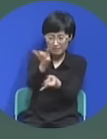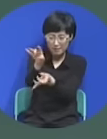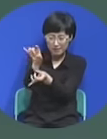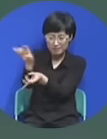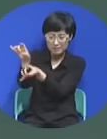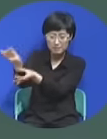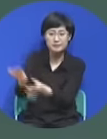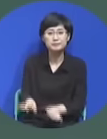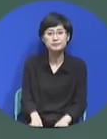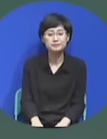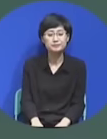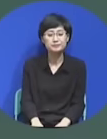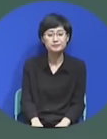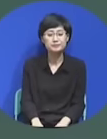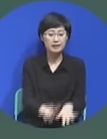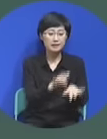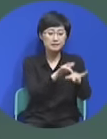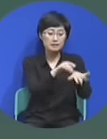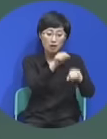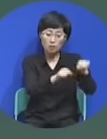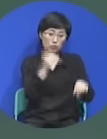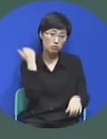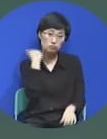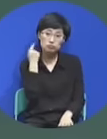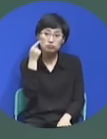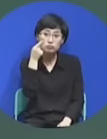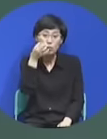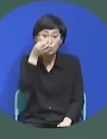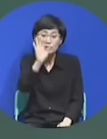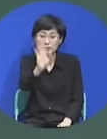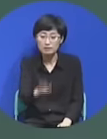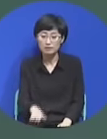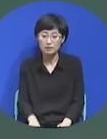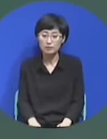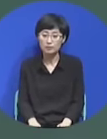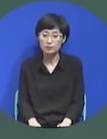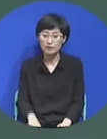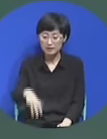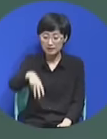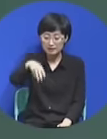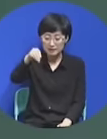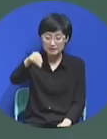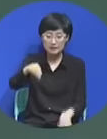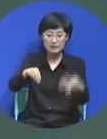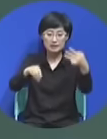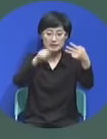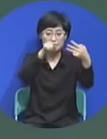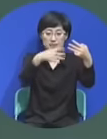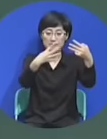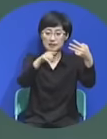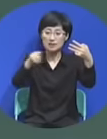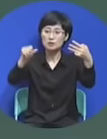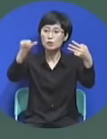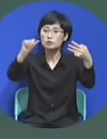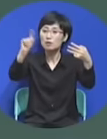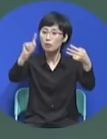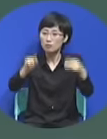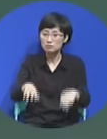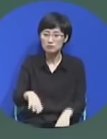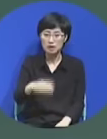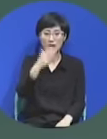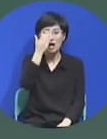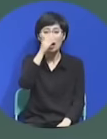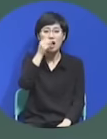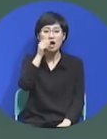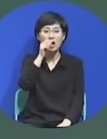借着肉身来欺骗 창세기3장4절5절에이이선악과를따먹으라먹는걸가지고속이죠